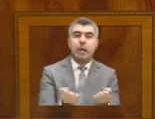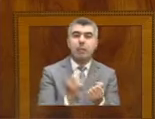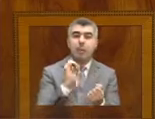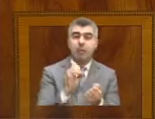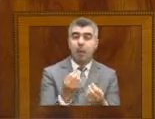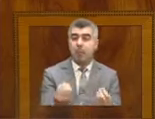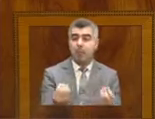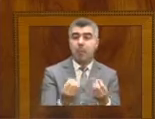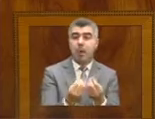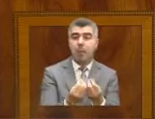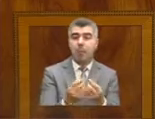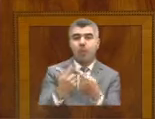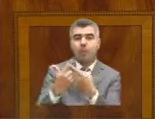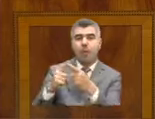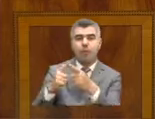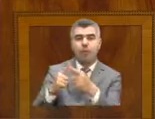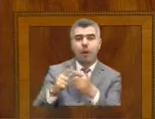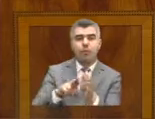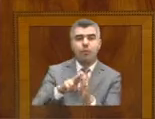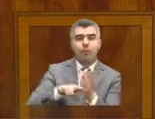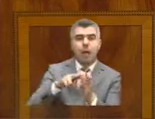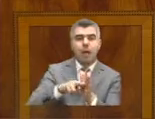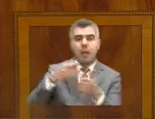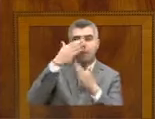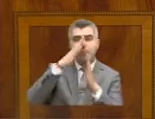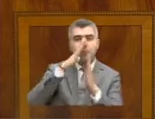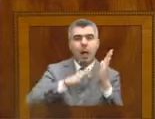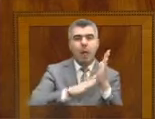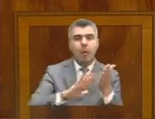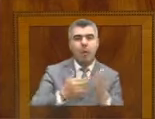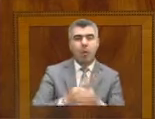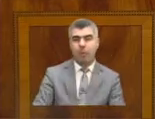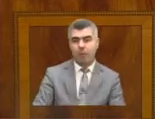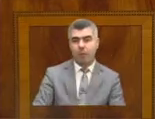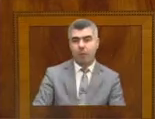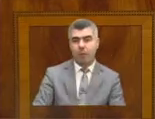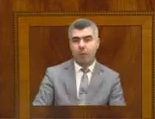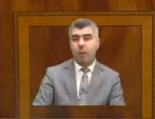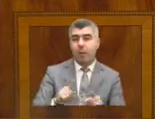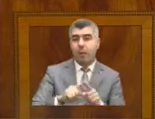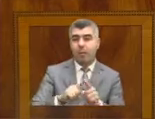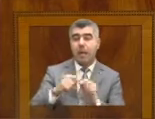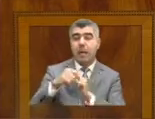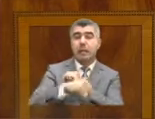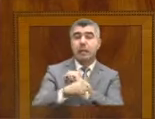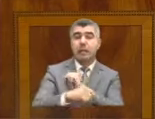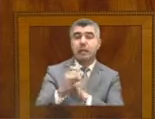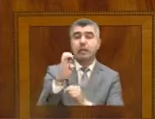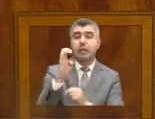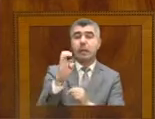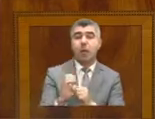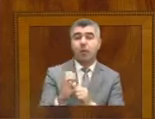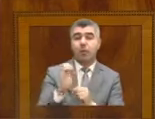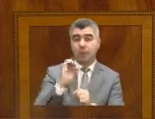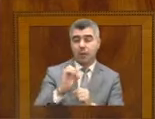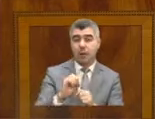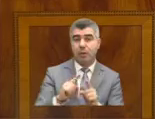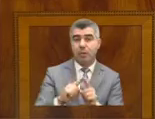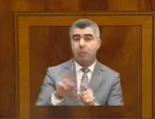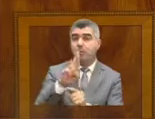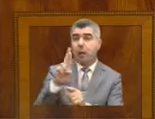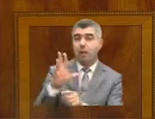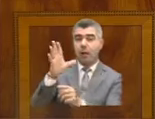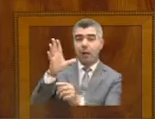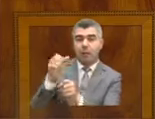التي تعرفها مختلف جهات المملكة، لا سيما أقاليمنا الجنوبية التي خصها صاحب